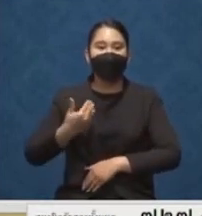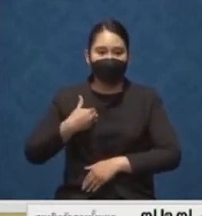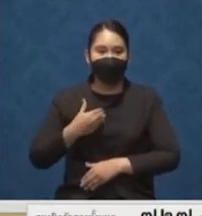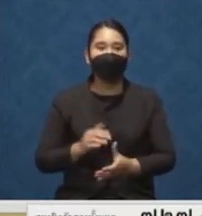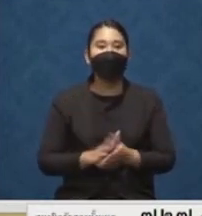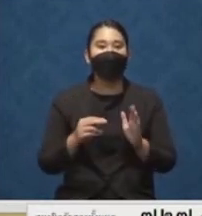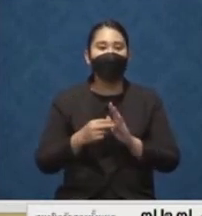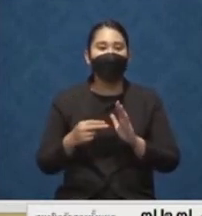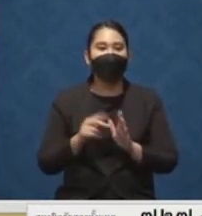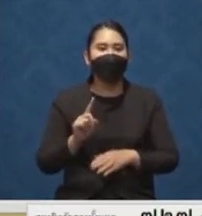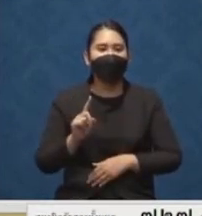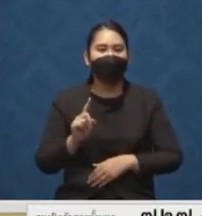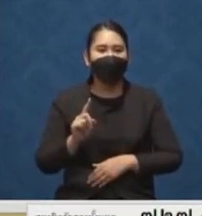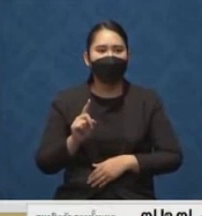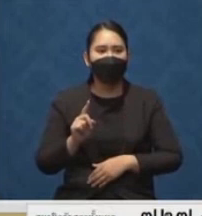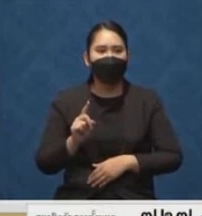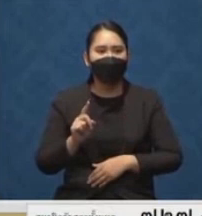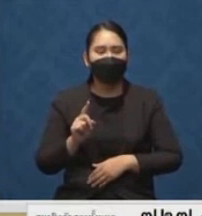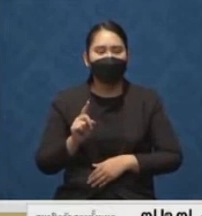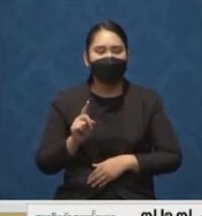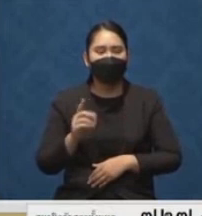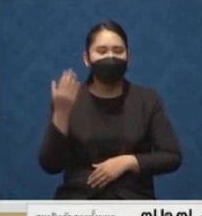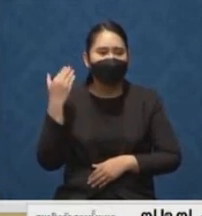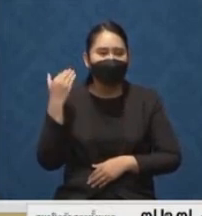เมื่อกี้อีกท่านหนึ่งก็ท่าน